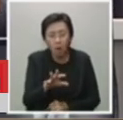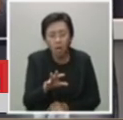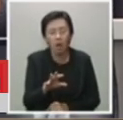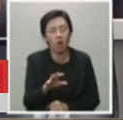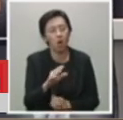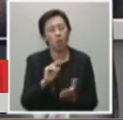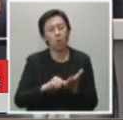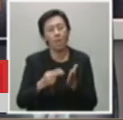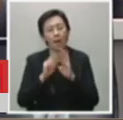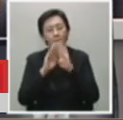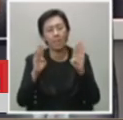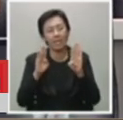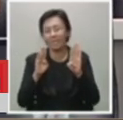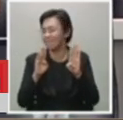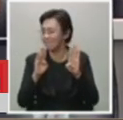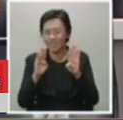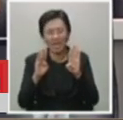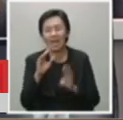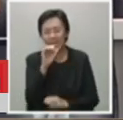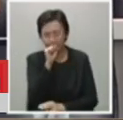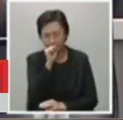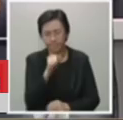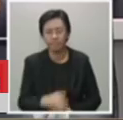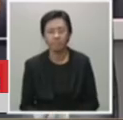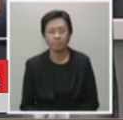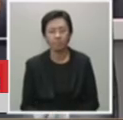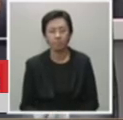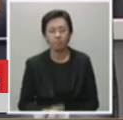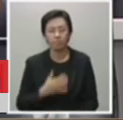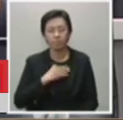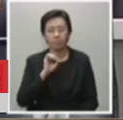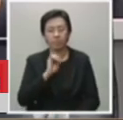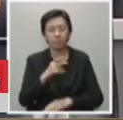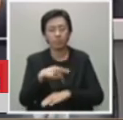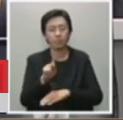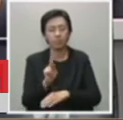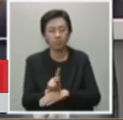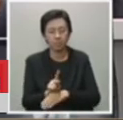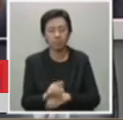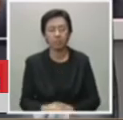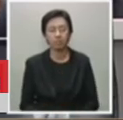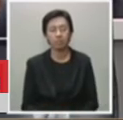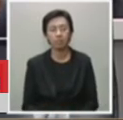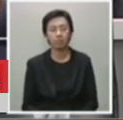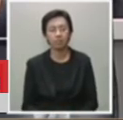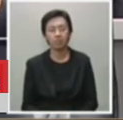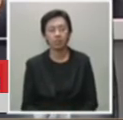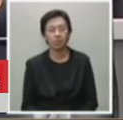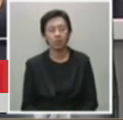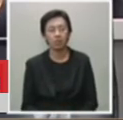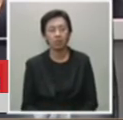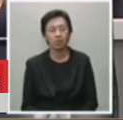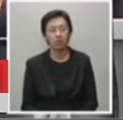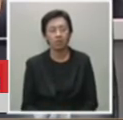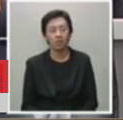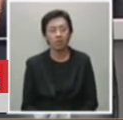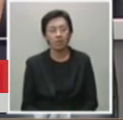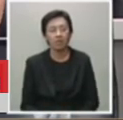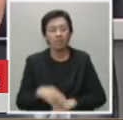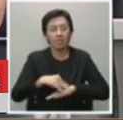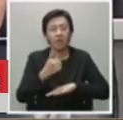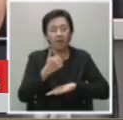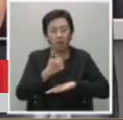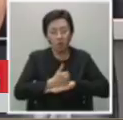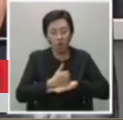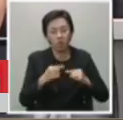ไม่ลับไม่เป็นไรครับแต่ผมอยากจะบอกท่านประธานที่เคารพครับสิ่งที่น่ากลัวของการสืบทอดอำนาจนี่นะครับ